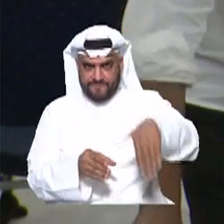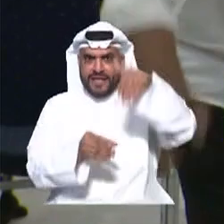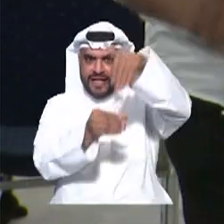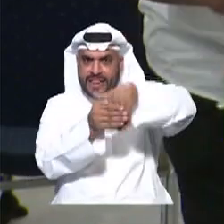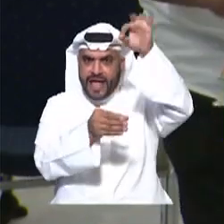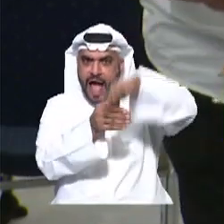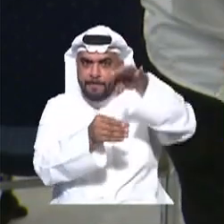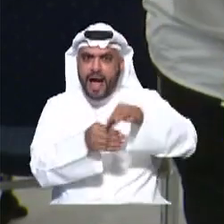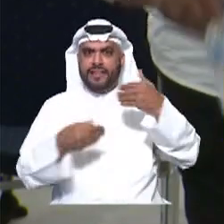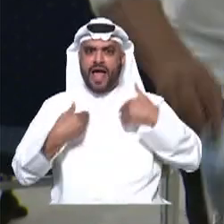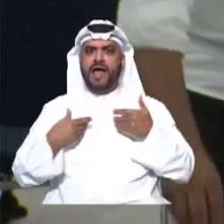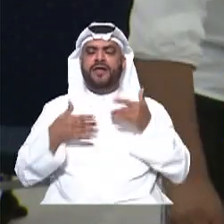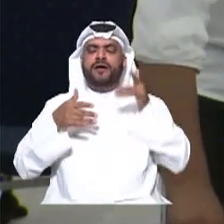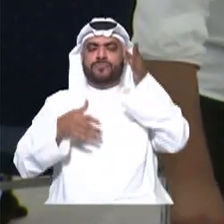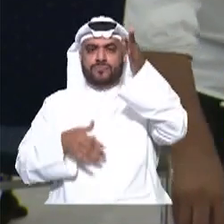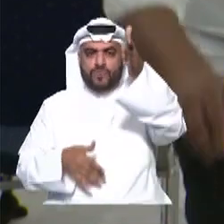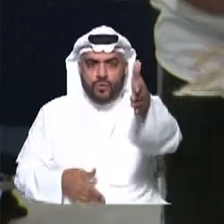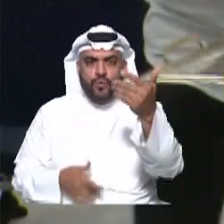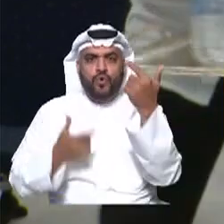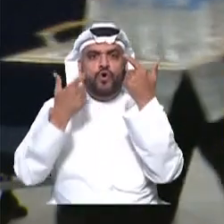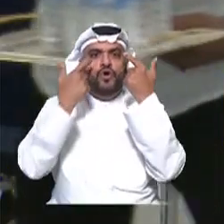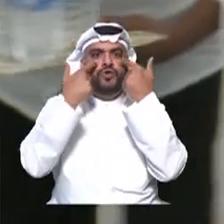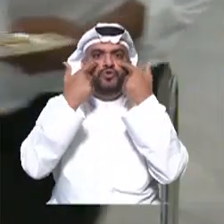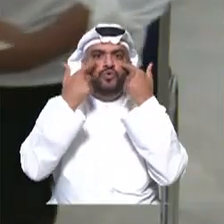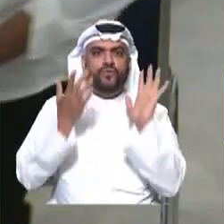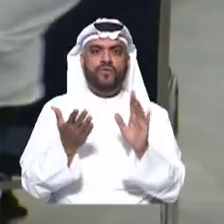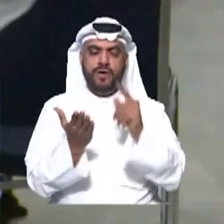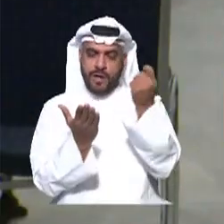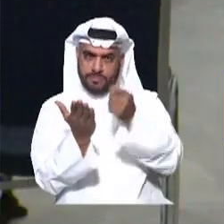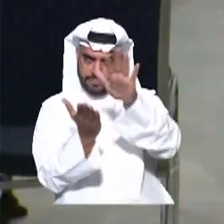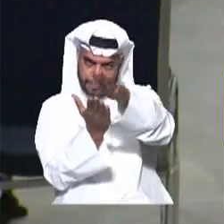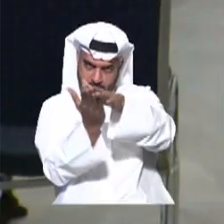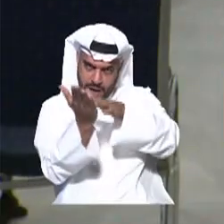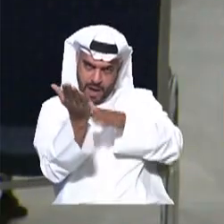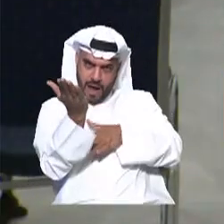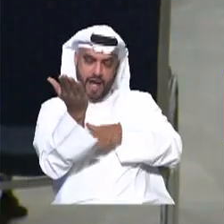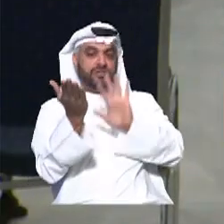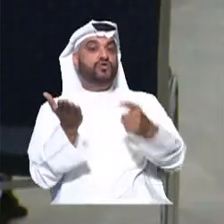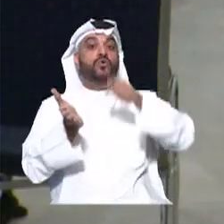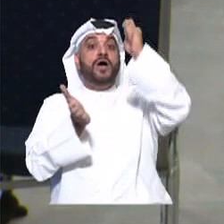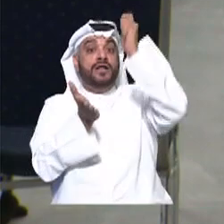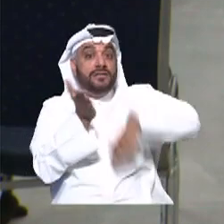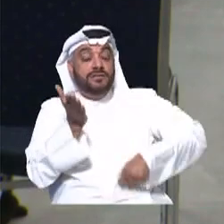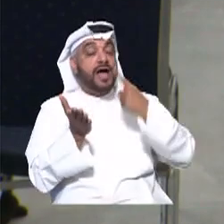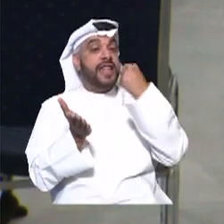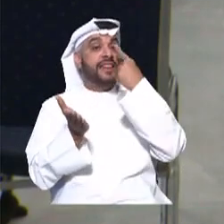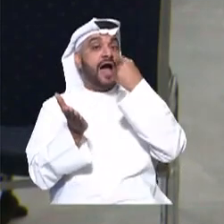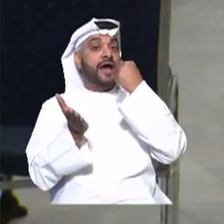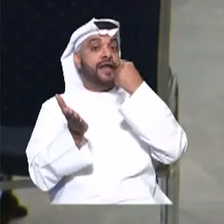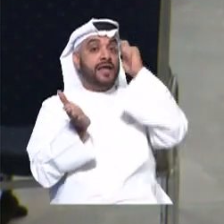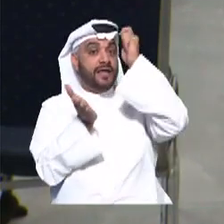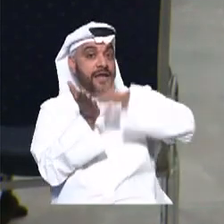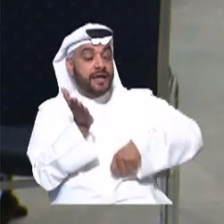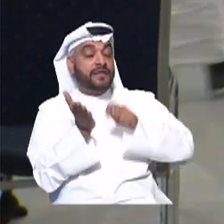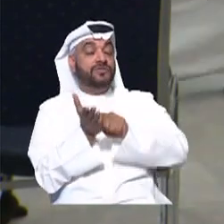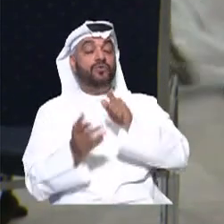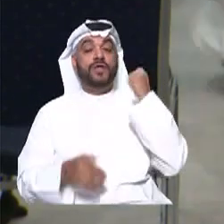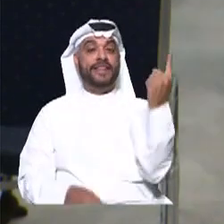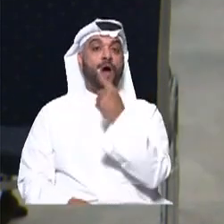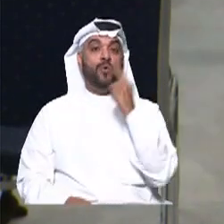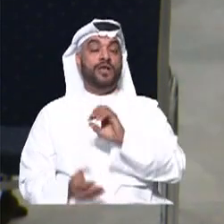تراقب الانتخابات وتطلع لها تقرير دولي، موجودين معنا اليوم في هذه الدورة الثانية اللي عملناها للمتطوعين المحليين، لكن